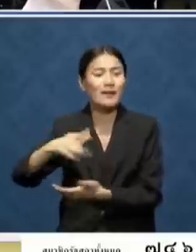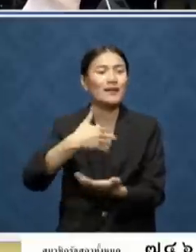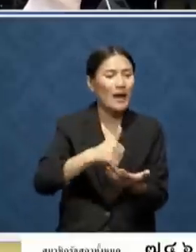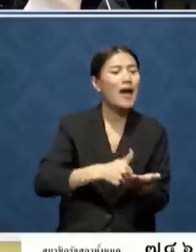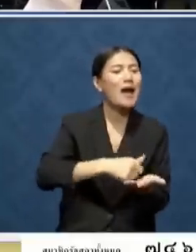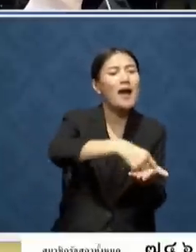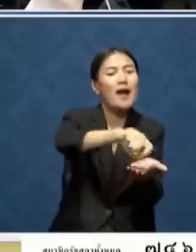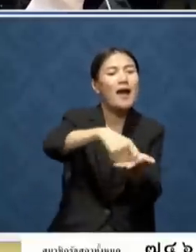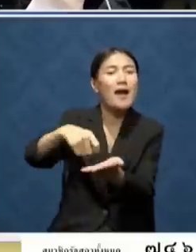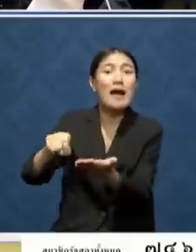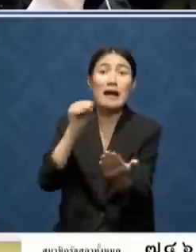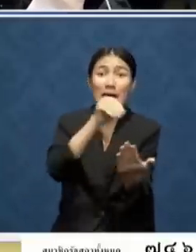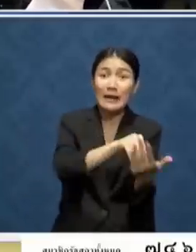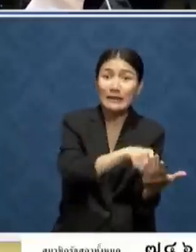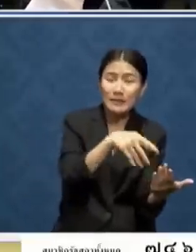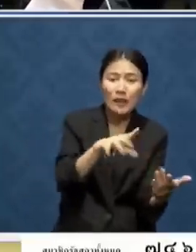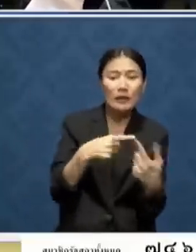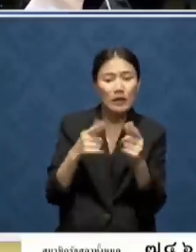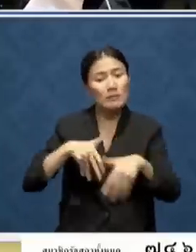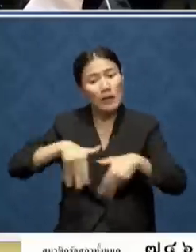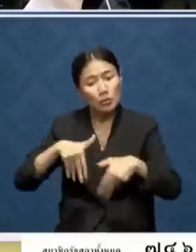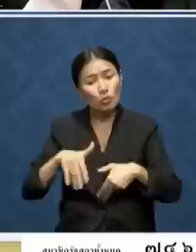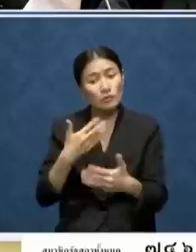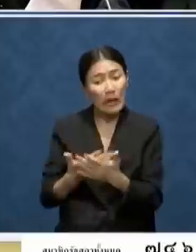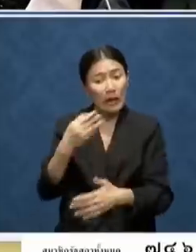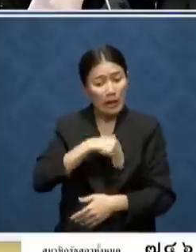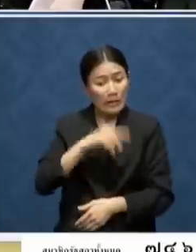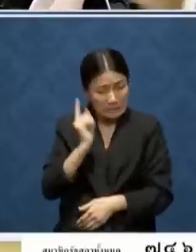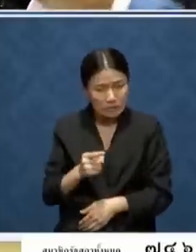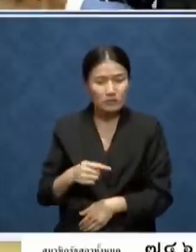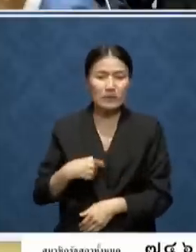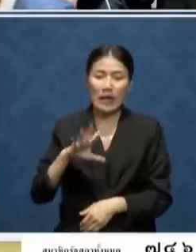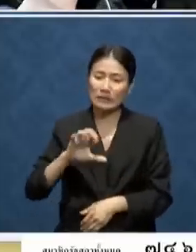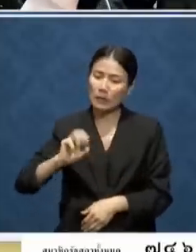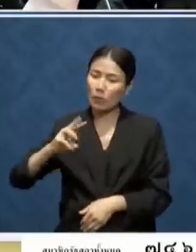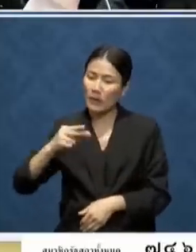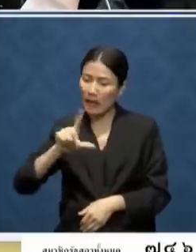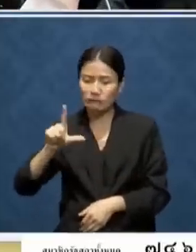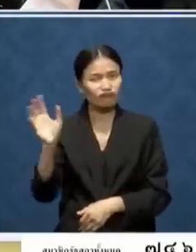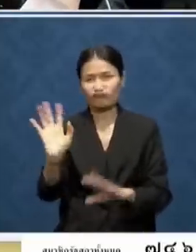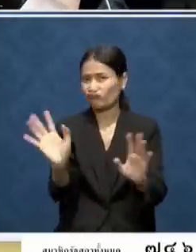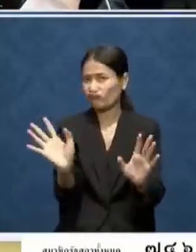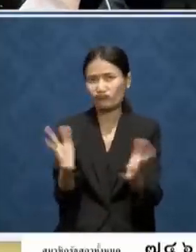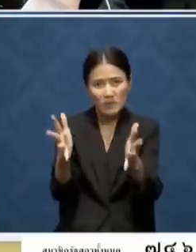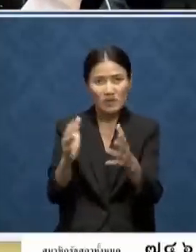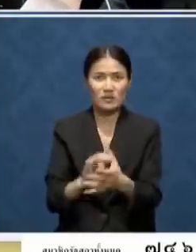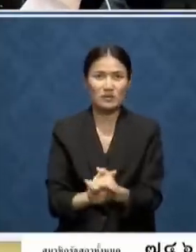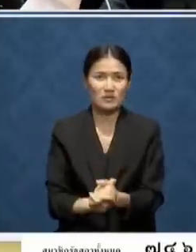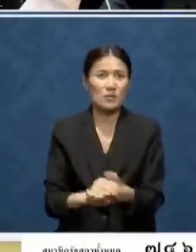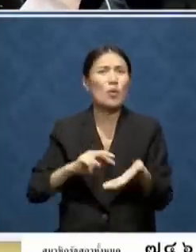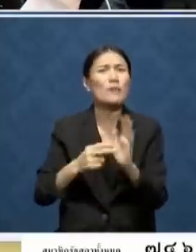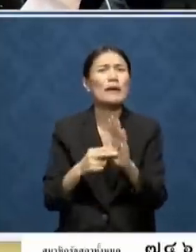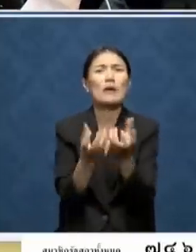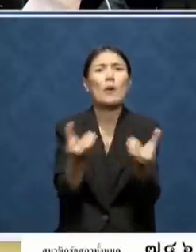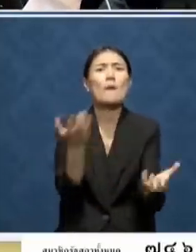ประโยชน์ไม่ถึง 56,000ล้านบาทเรียกได้ว่าเกิดเป็นเงินเฟ้อในโลกดิจิทอลนะคะเรื่องนี้ก็เคยเกิดขึ้น